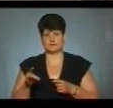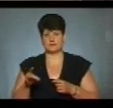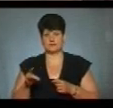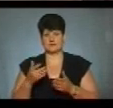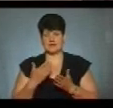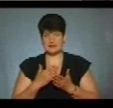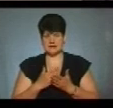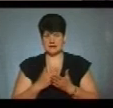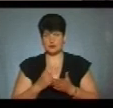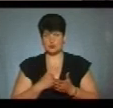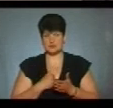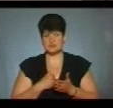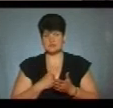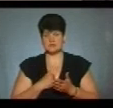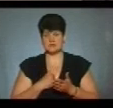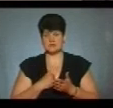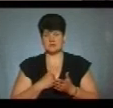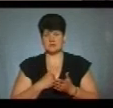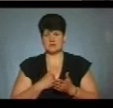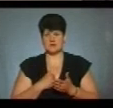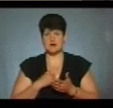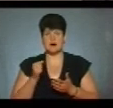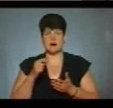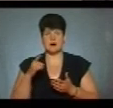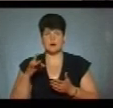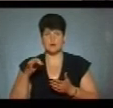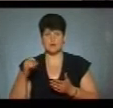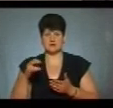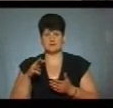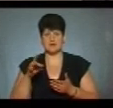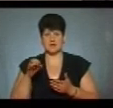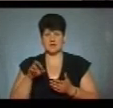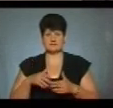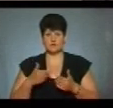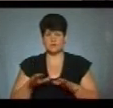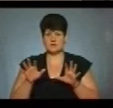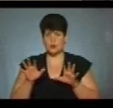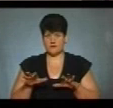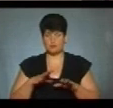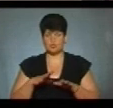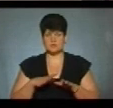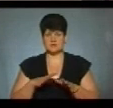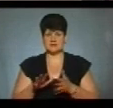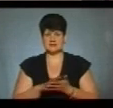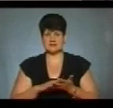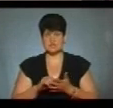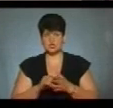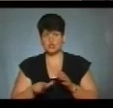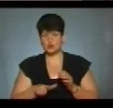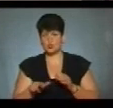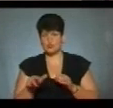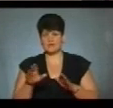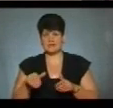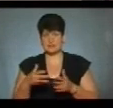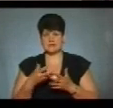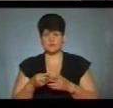є в нас така агрохолд «Мрія», звернувся був голова, і були розмиті дороги на Мулі, і вони надали